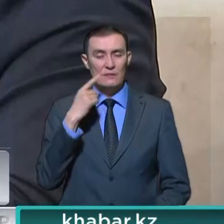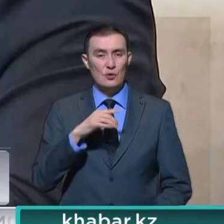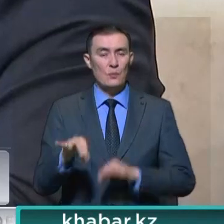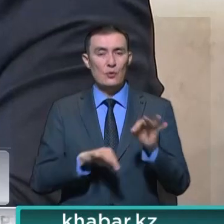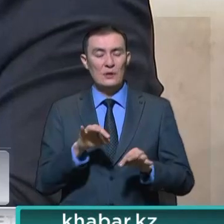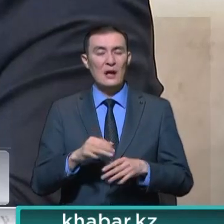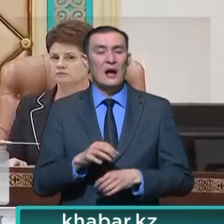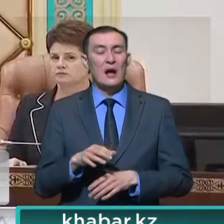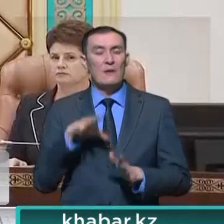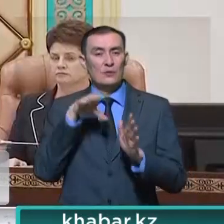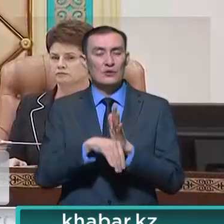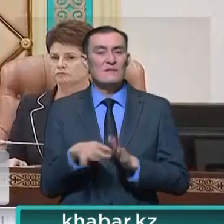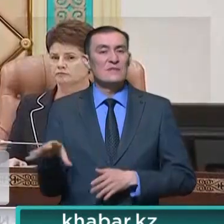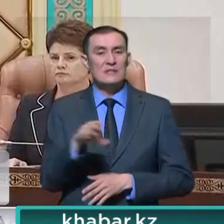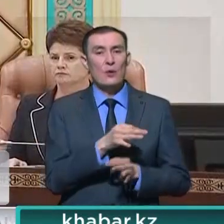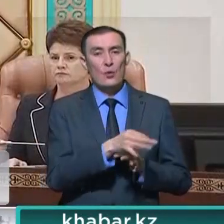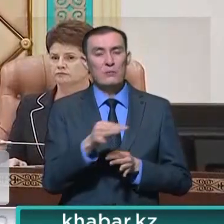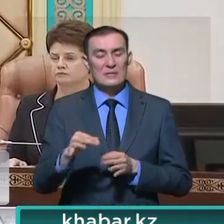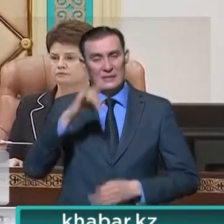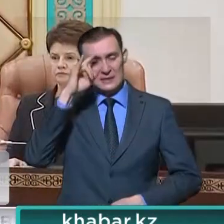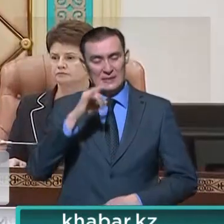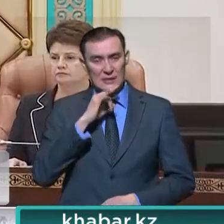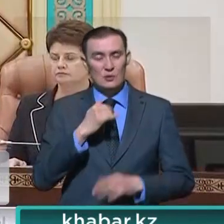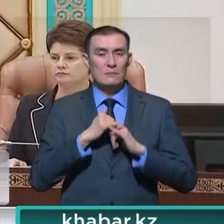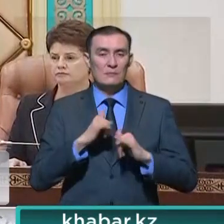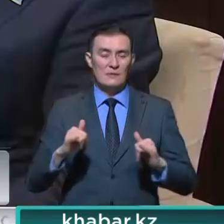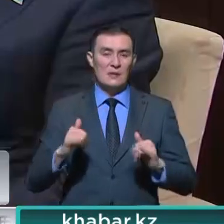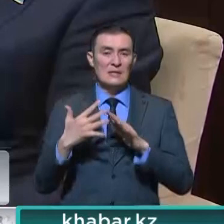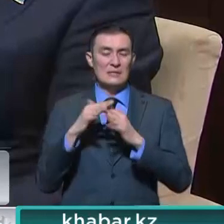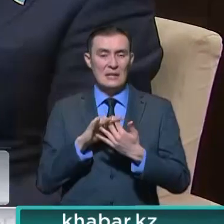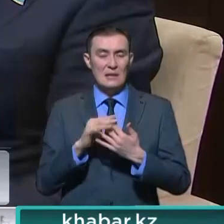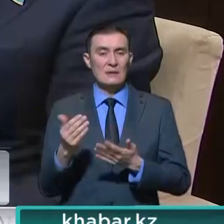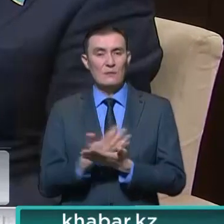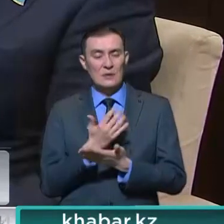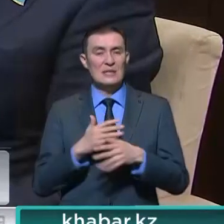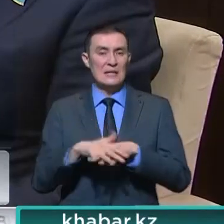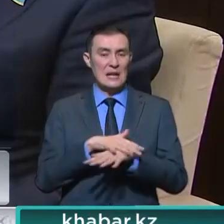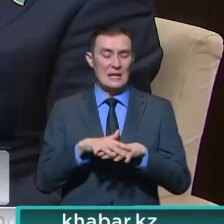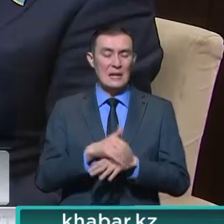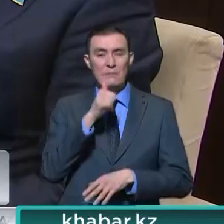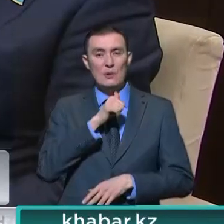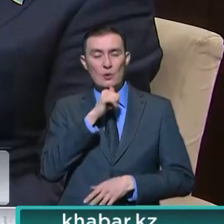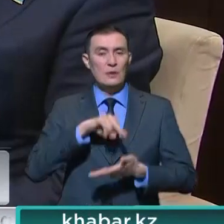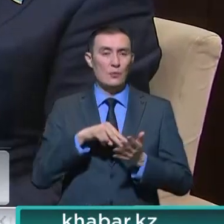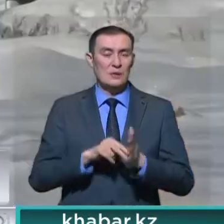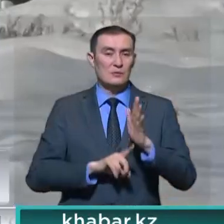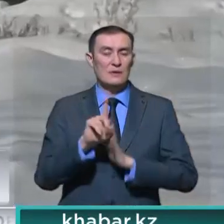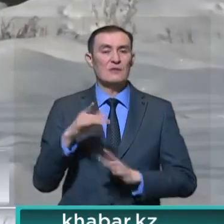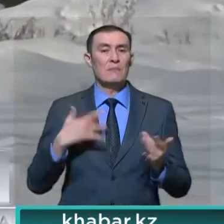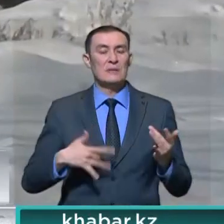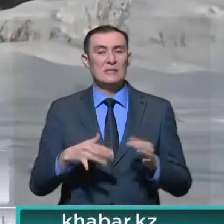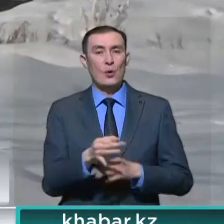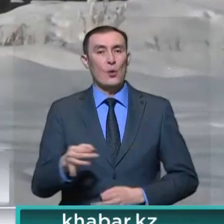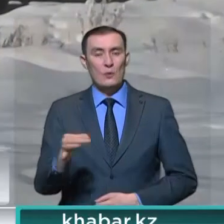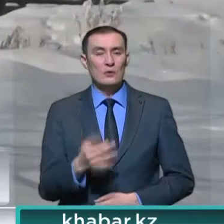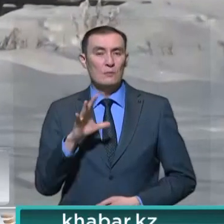проект охватит все регионы страны Это поможет развитию бизнеса на селе повысит доходы населения пилотный проект ранее запустили жамбылской